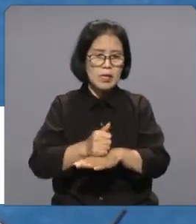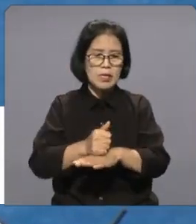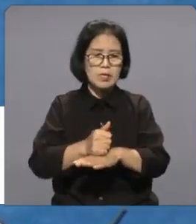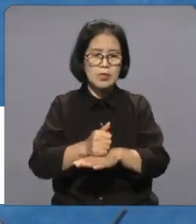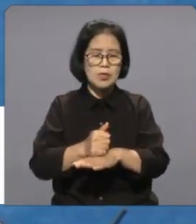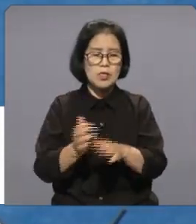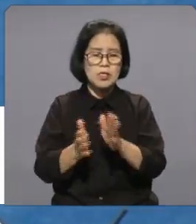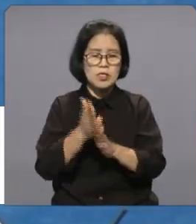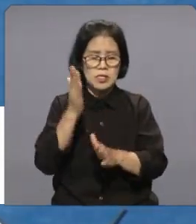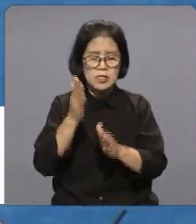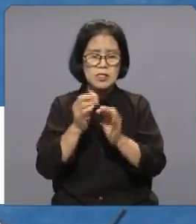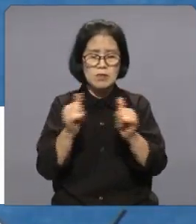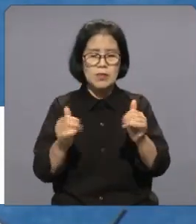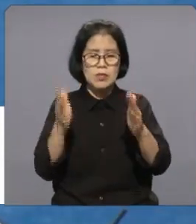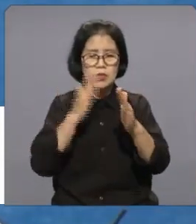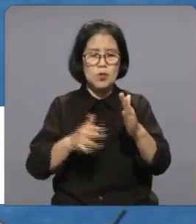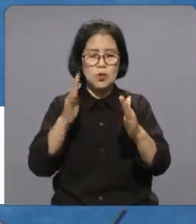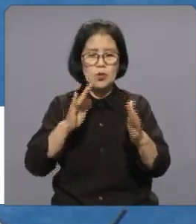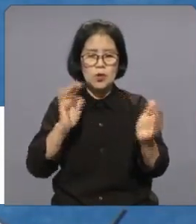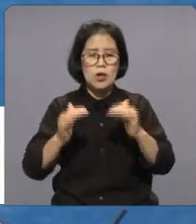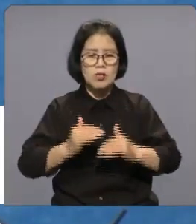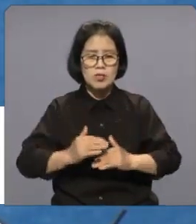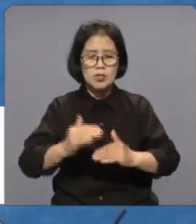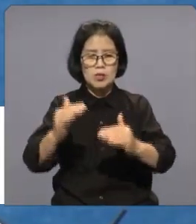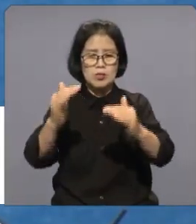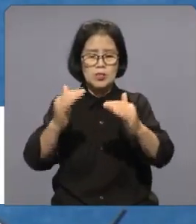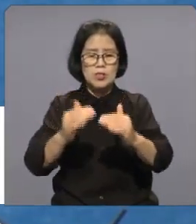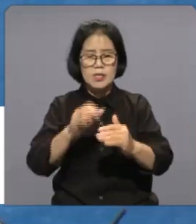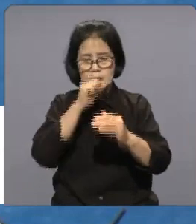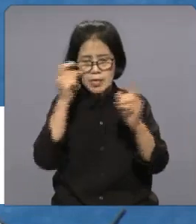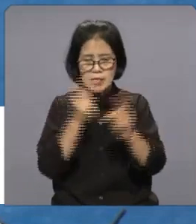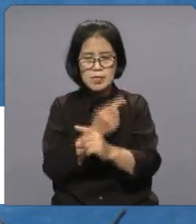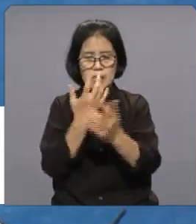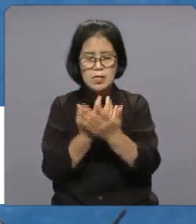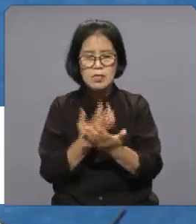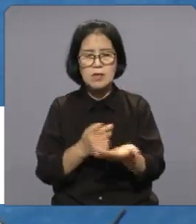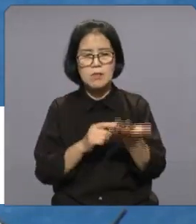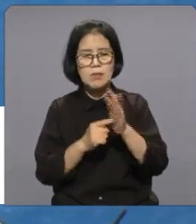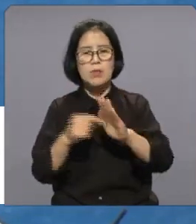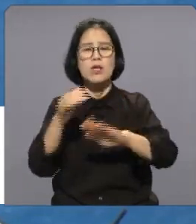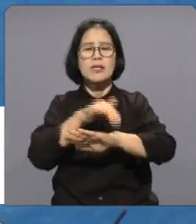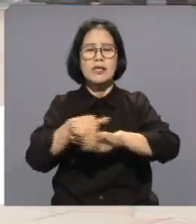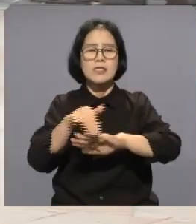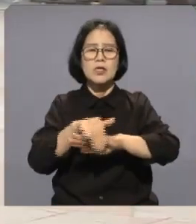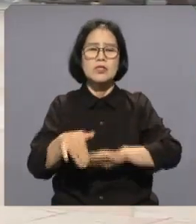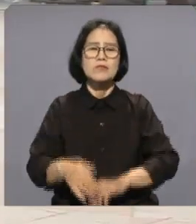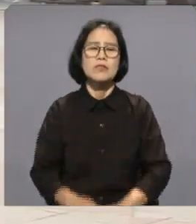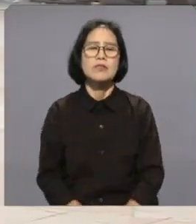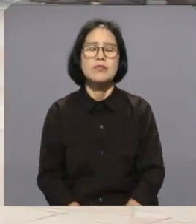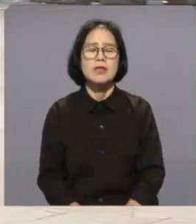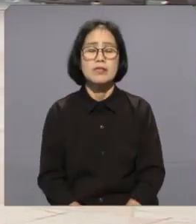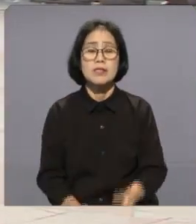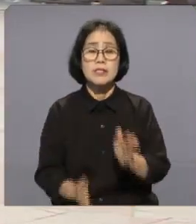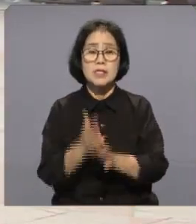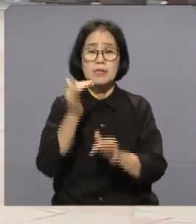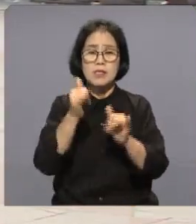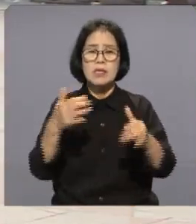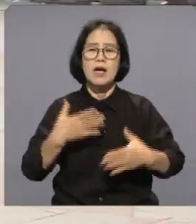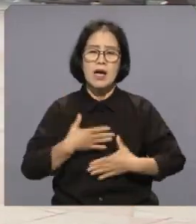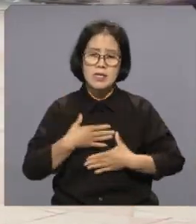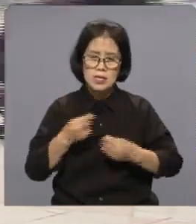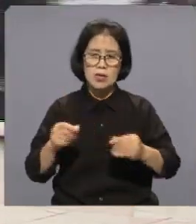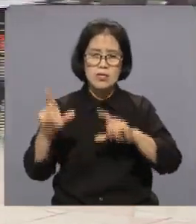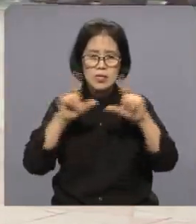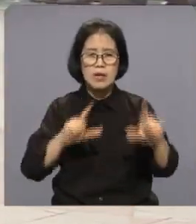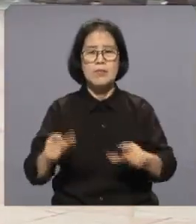저희가 최종적으로 이제 그 시민 공론화 과정 등을 거쳐가지고 개선안을 발표할 예정인데요. 시민들의 안전과 삶의